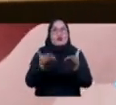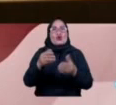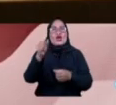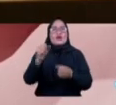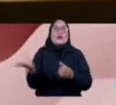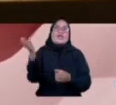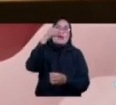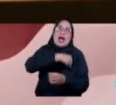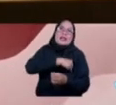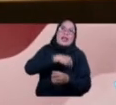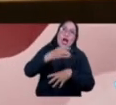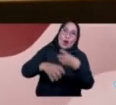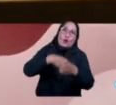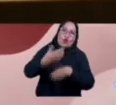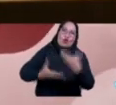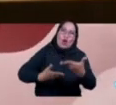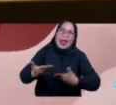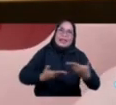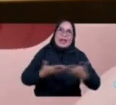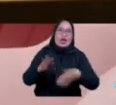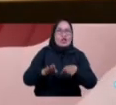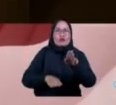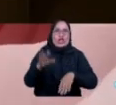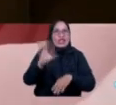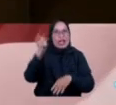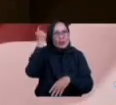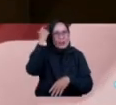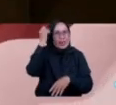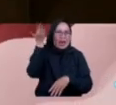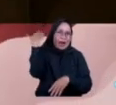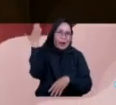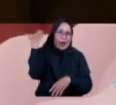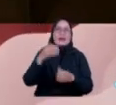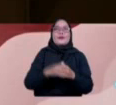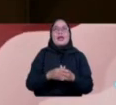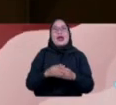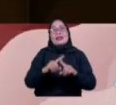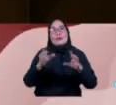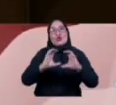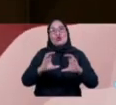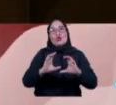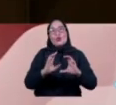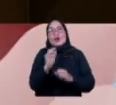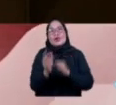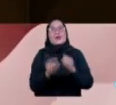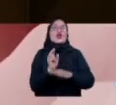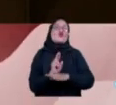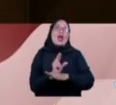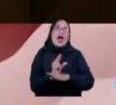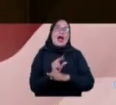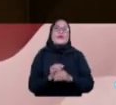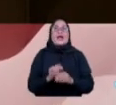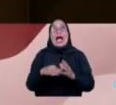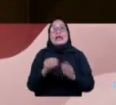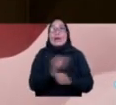menghasilkan produk-produk layanan yang apa namanya yang mungkin tidak terpikirkan sebelumnya, tapi cukup berdaya guna dan juga justru apa namanya